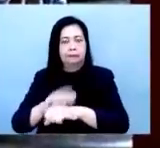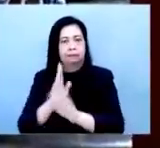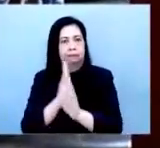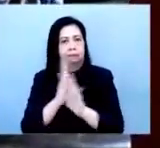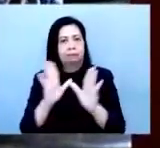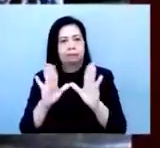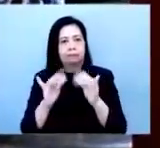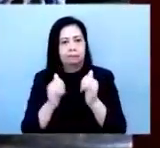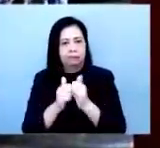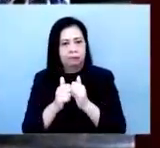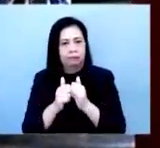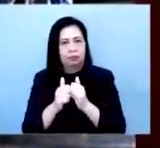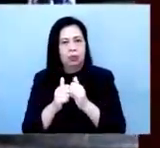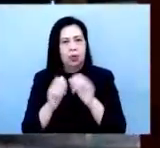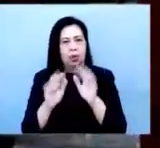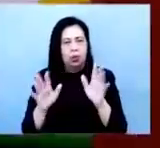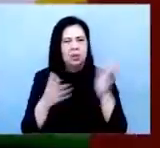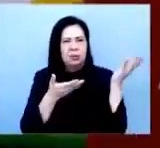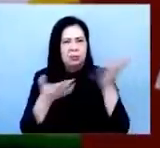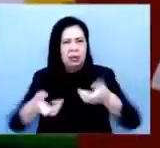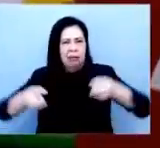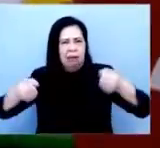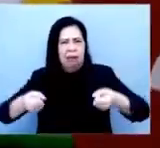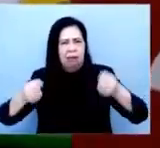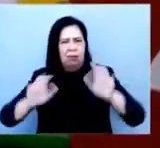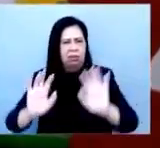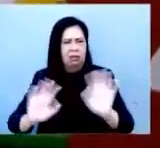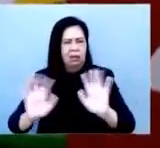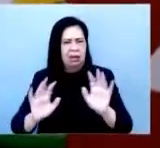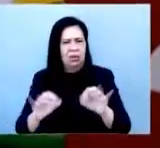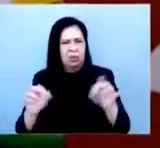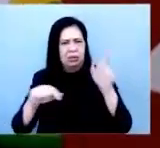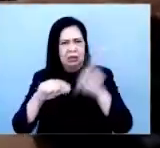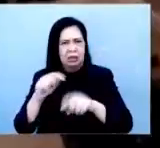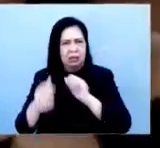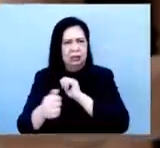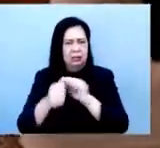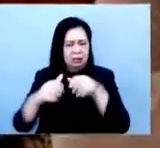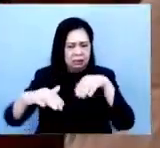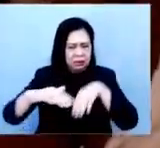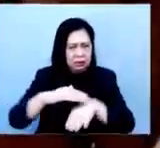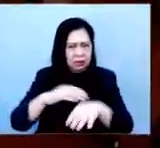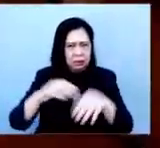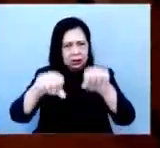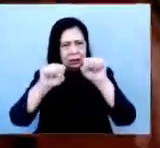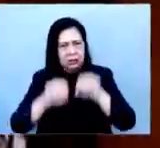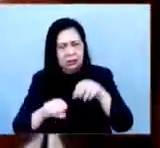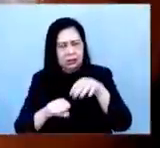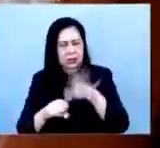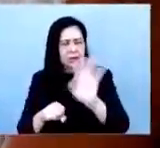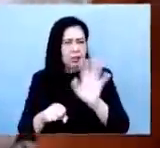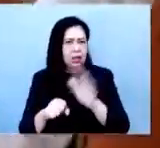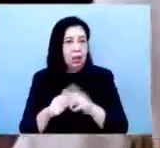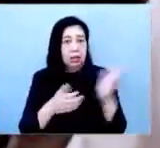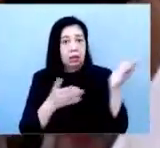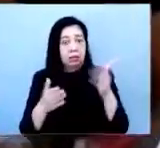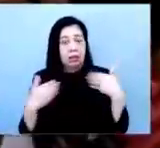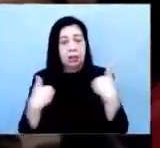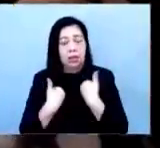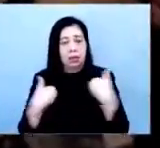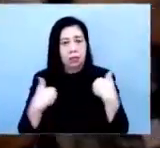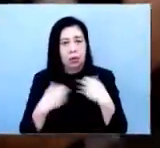company na huwag na magdala ng mabibigat na gamit, lalo yung hindi kasya sa compartment. Sa mga magdadala naman ng alagang hayop,